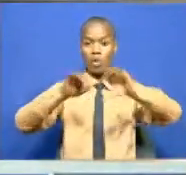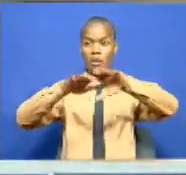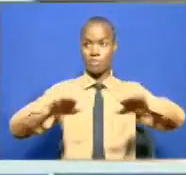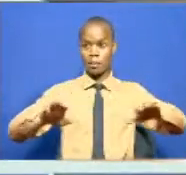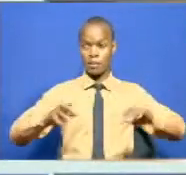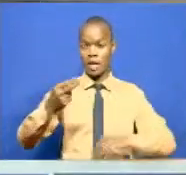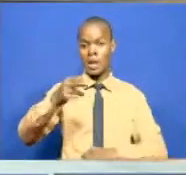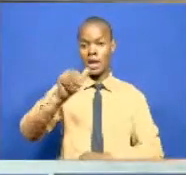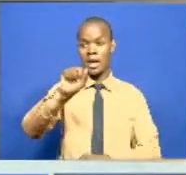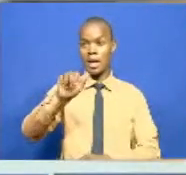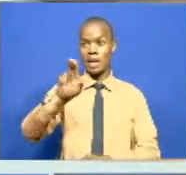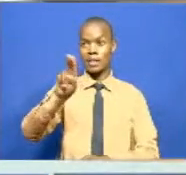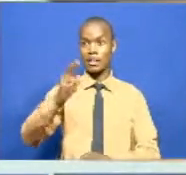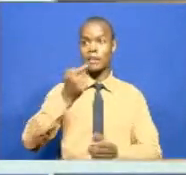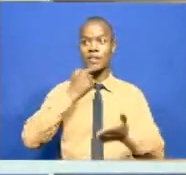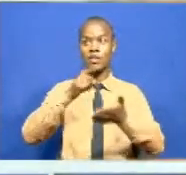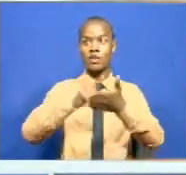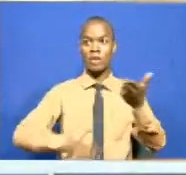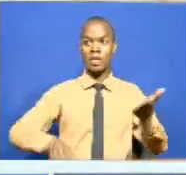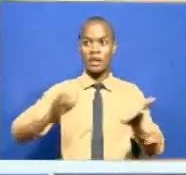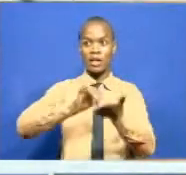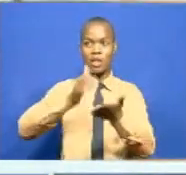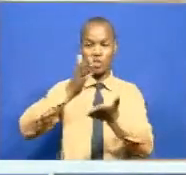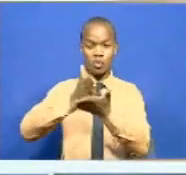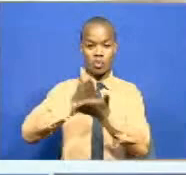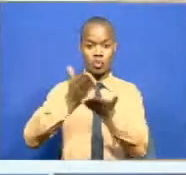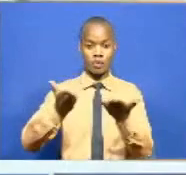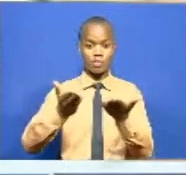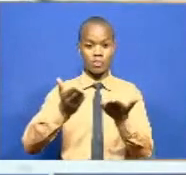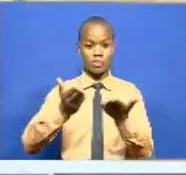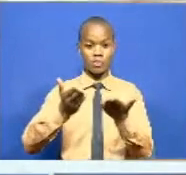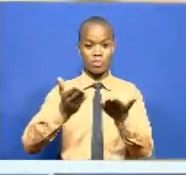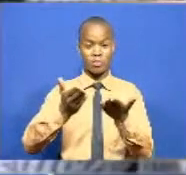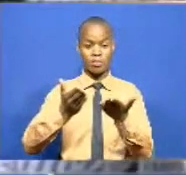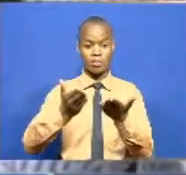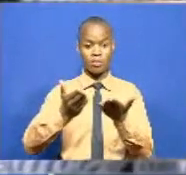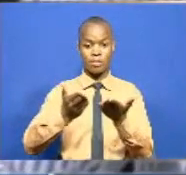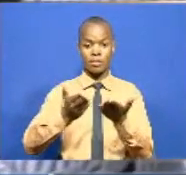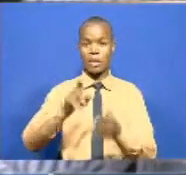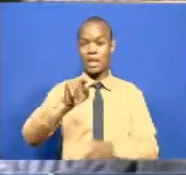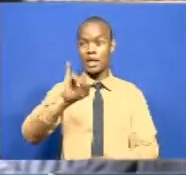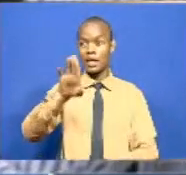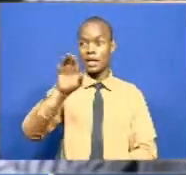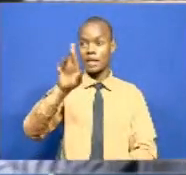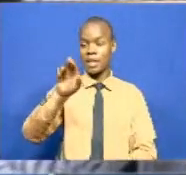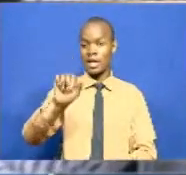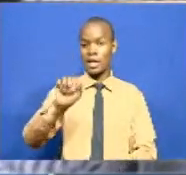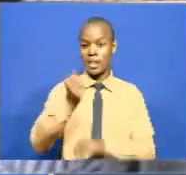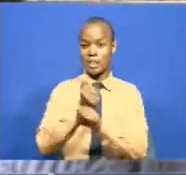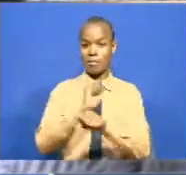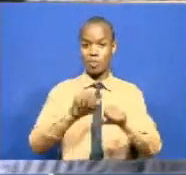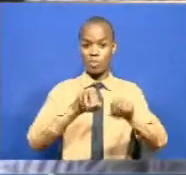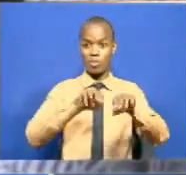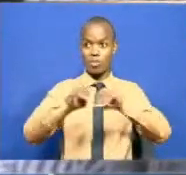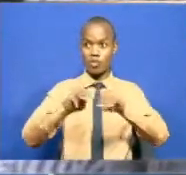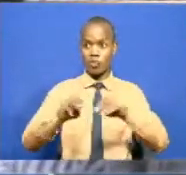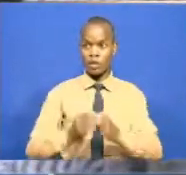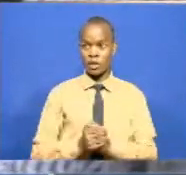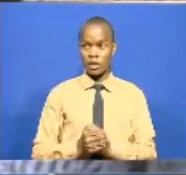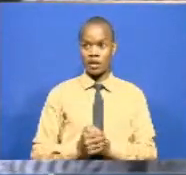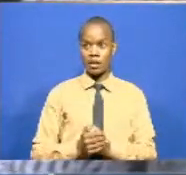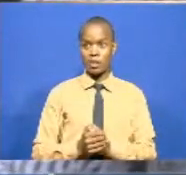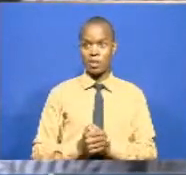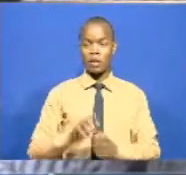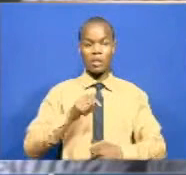Hassan Shaban, the front tires of his truck got stuck at the ramp and couldn't move. Nimeteremka vizuri hapa na gari taratibu, nimekuja na